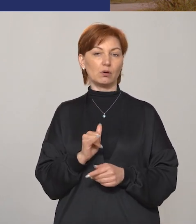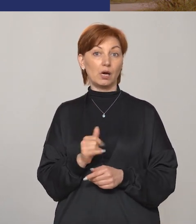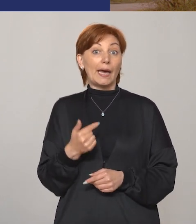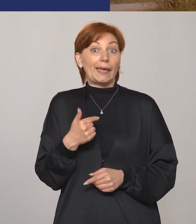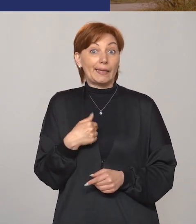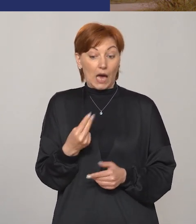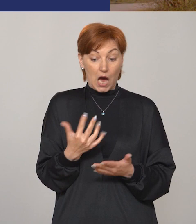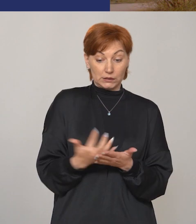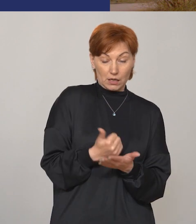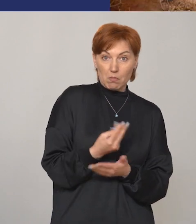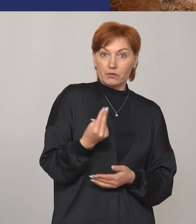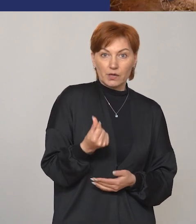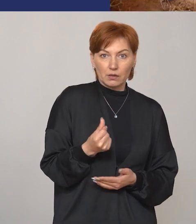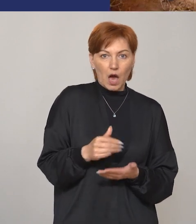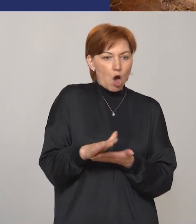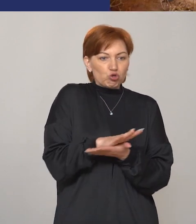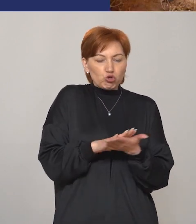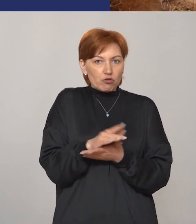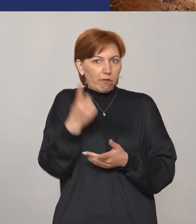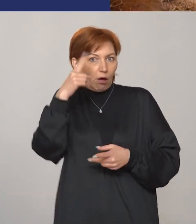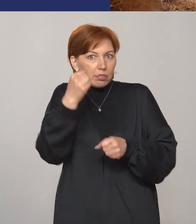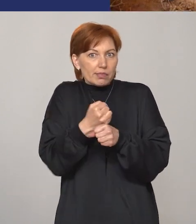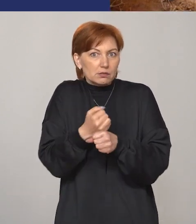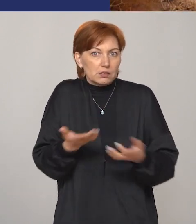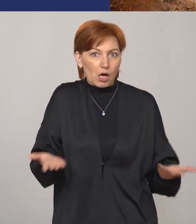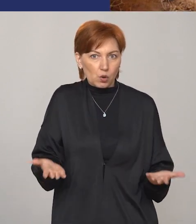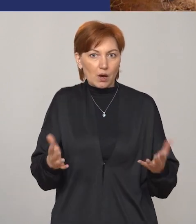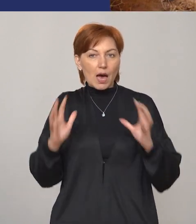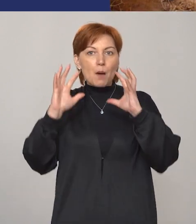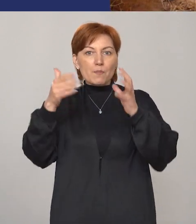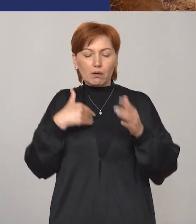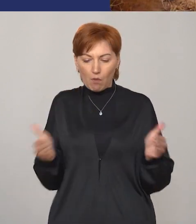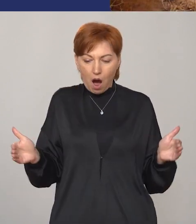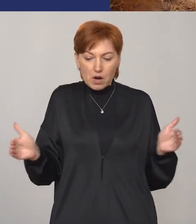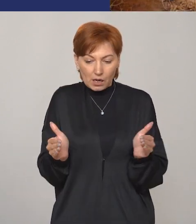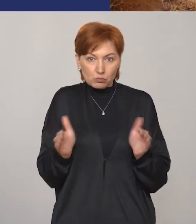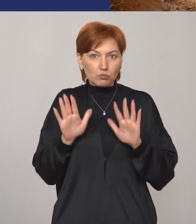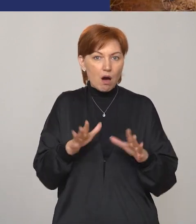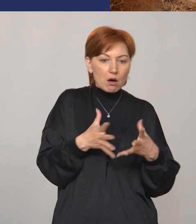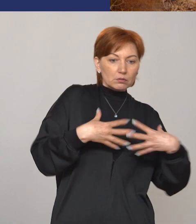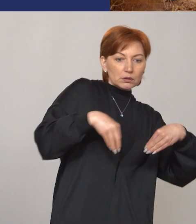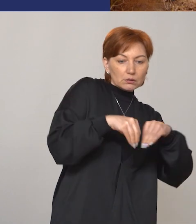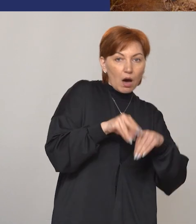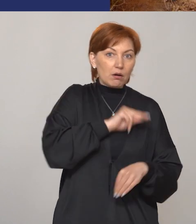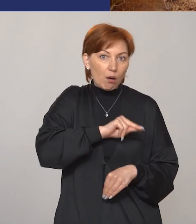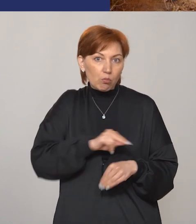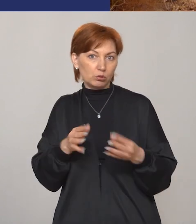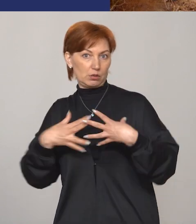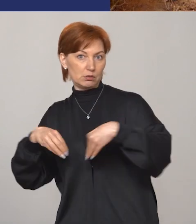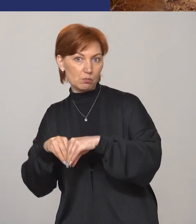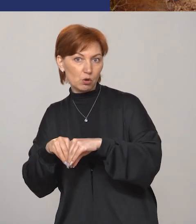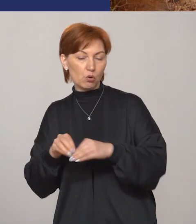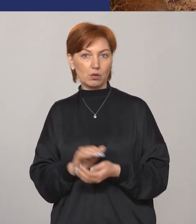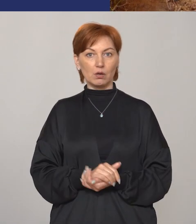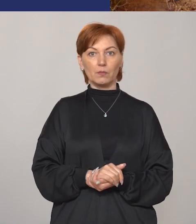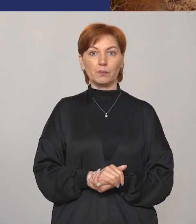Я зарабатываю деньги, ничего не создаю. Мир мой ограничивается работой и семьей.